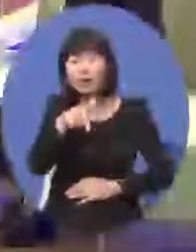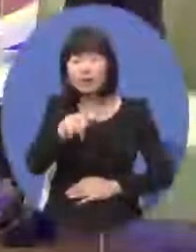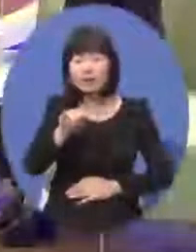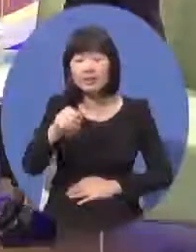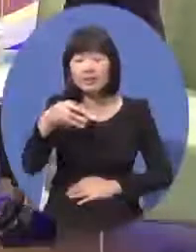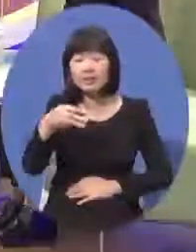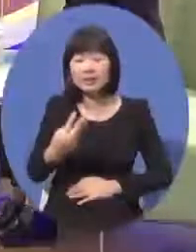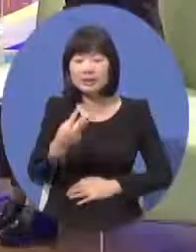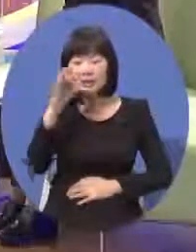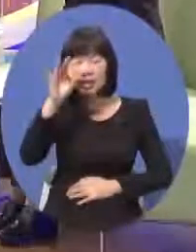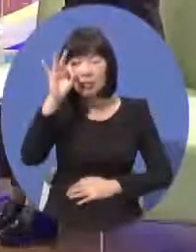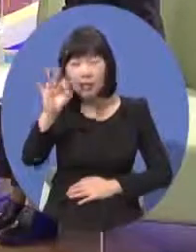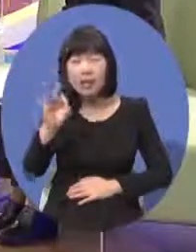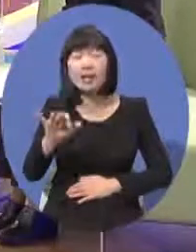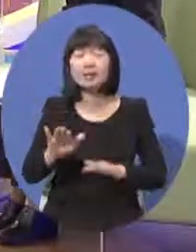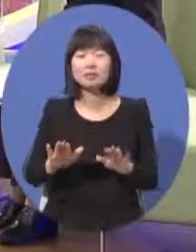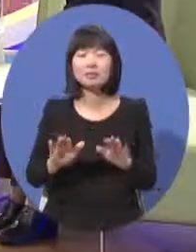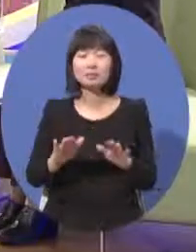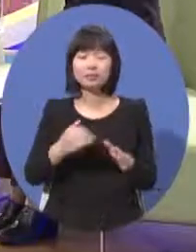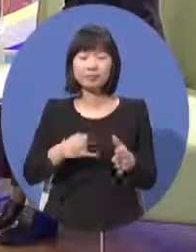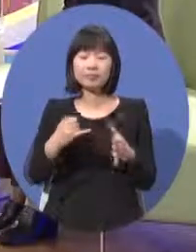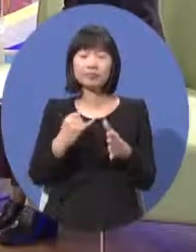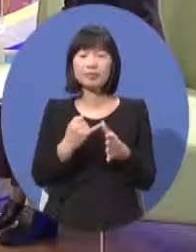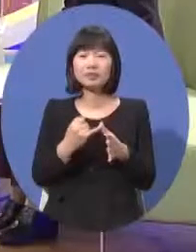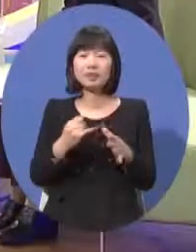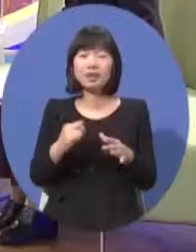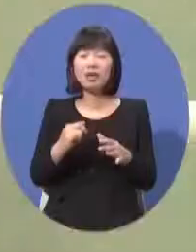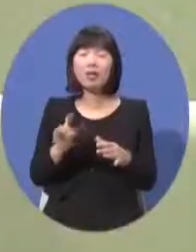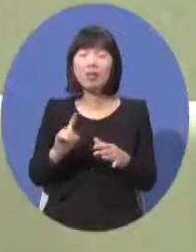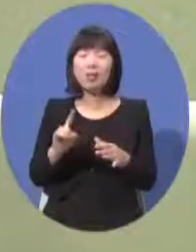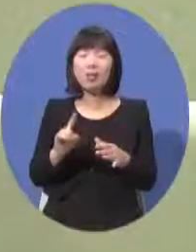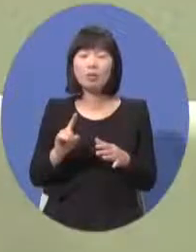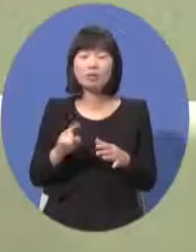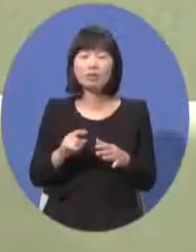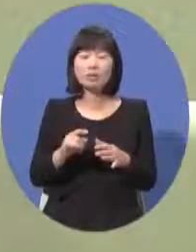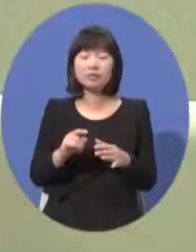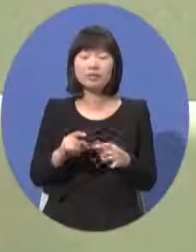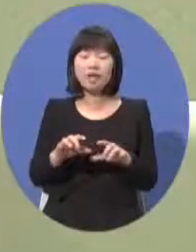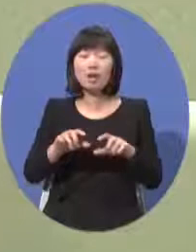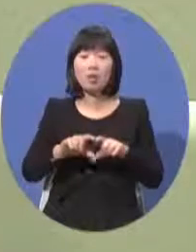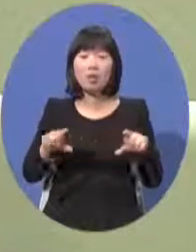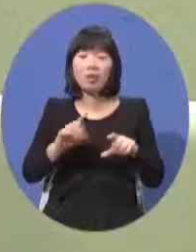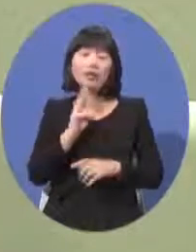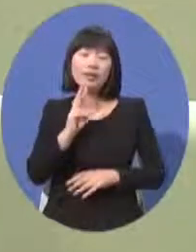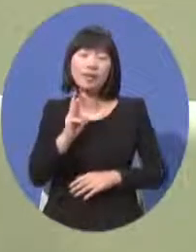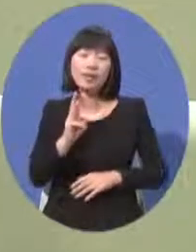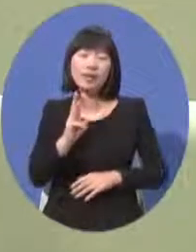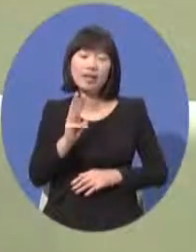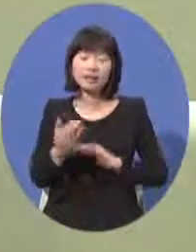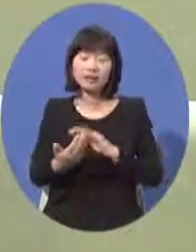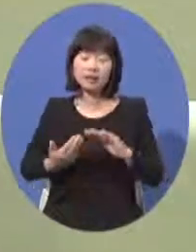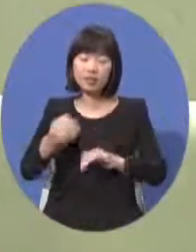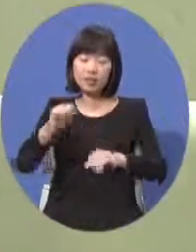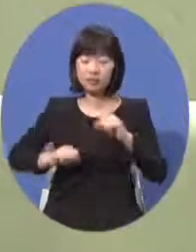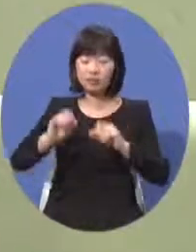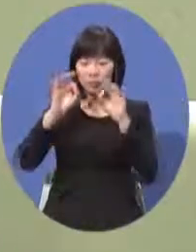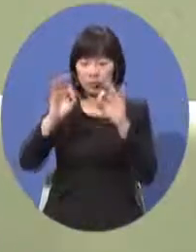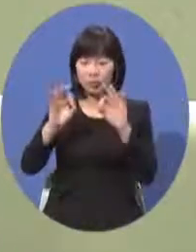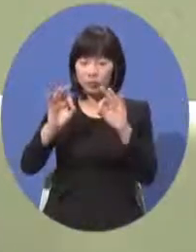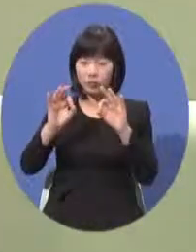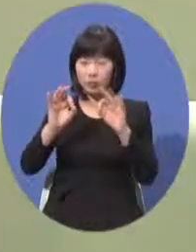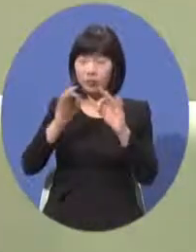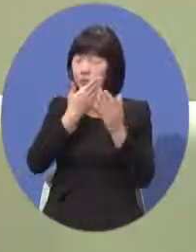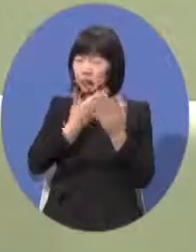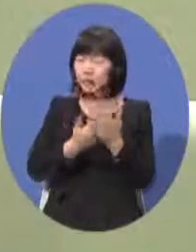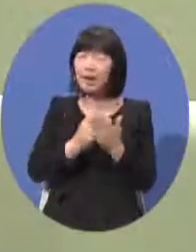기지를 찾아보는 건 크게 이제 아이의 평상시 3세 이전에 이제 상황을 보는 게 굉장히 중요하거든요. 네. 3세 이전에 이 아이가 어떤